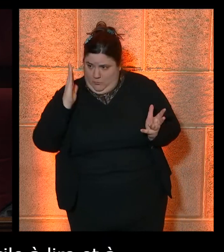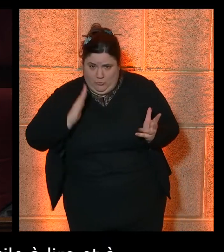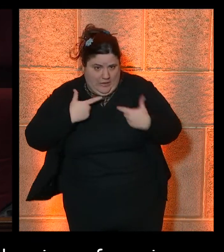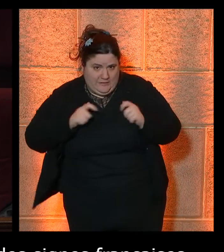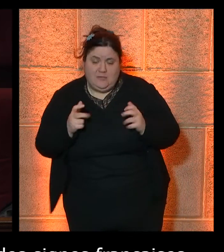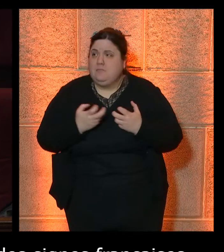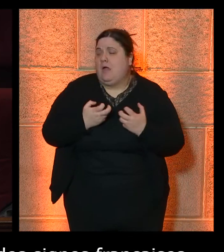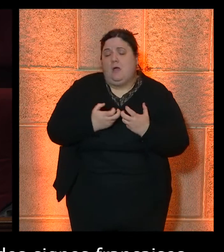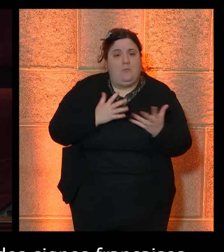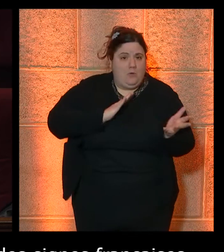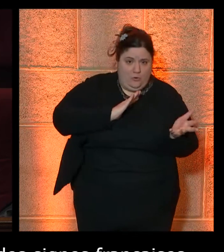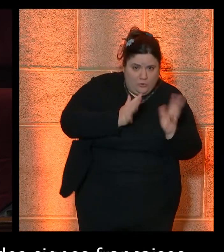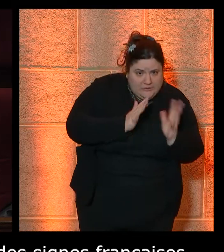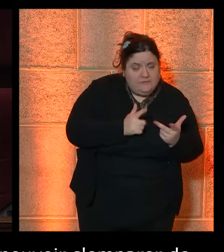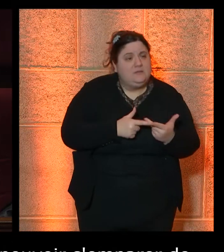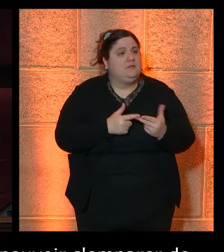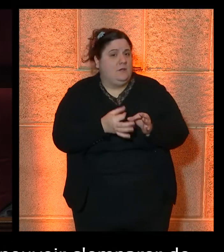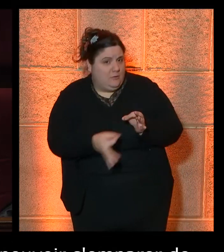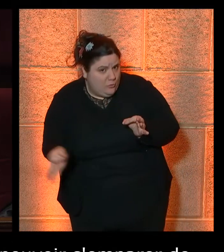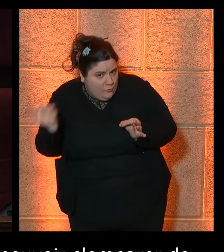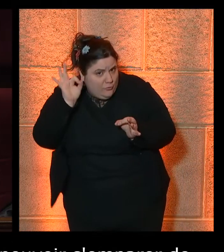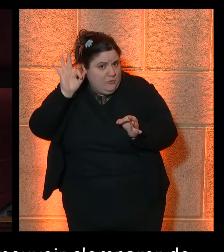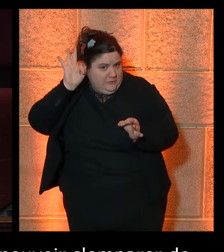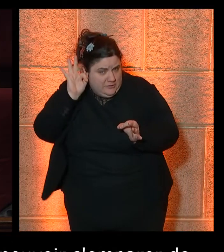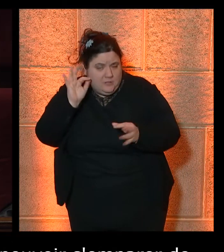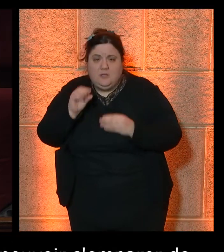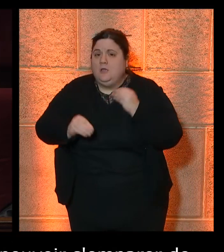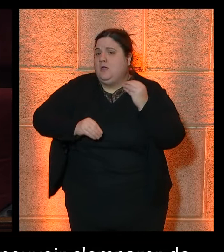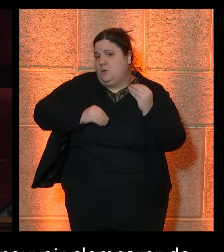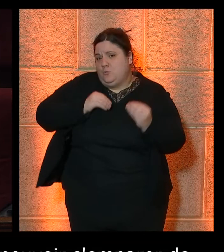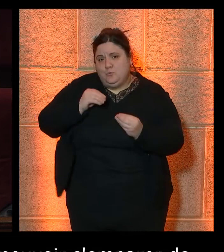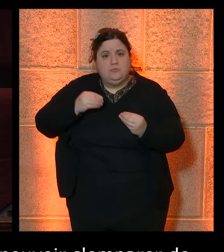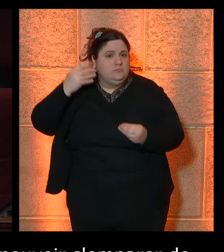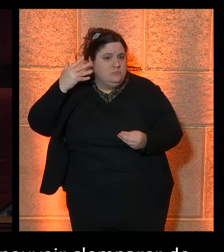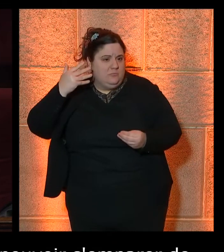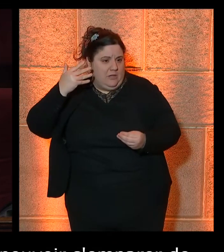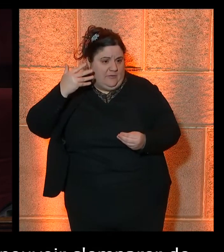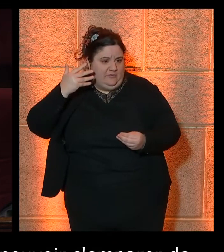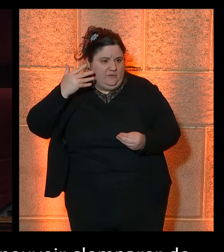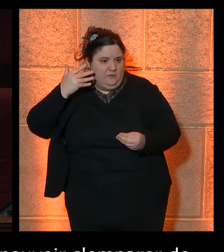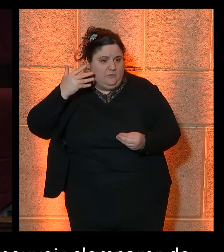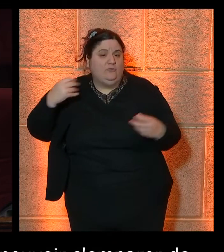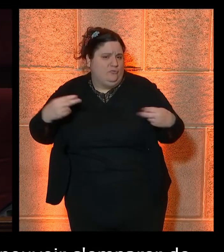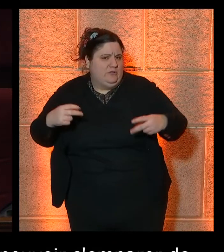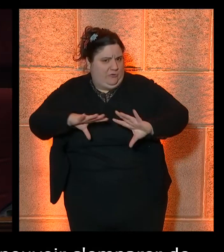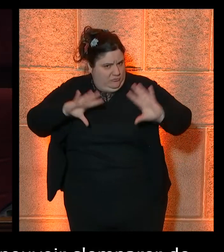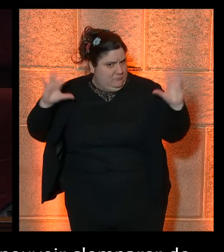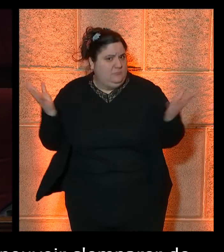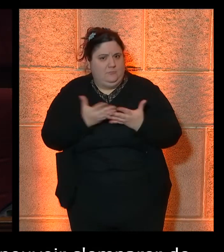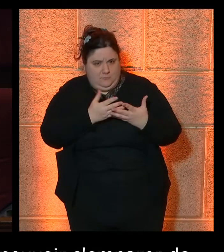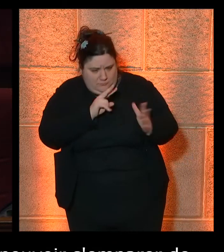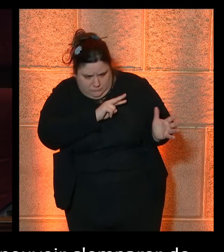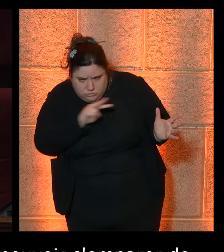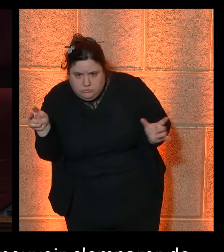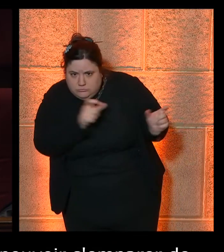Là encore, on est bien sur le plein exercice de la compréhension qu'on peut avoir autour des enjeux électoraux,